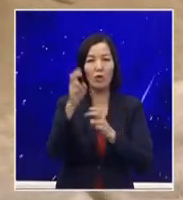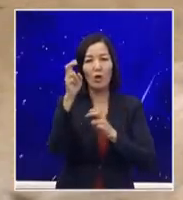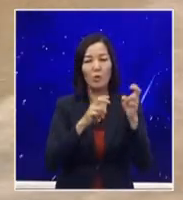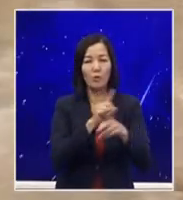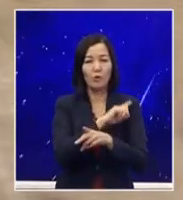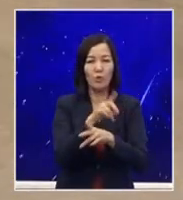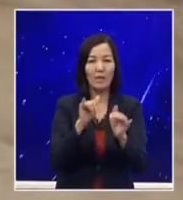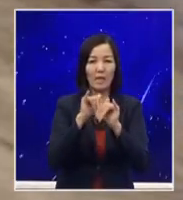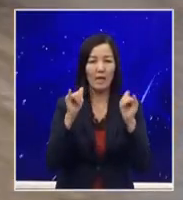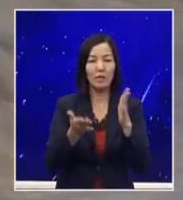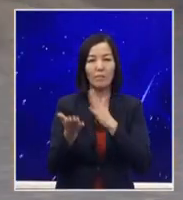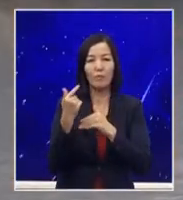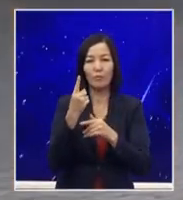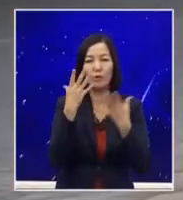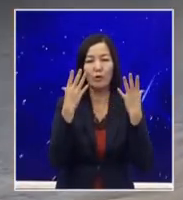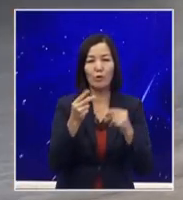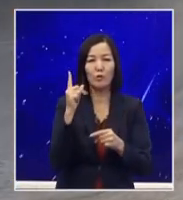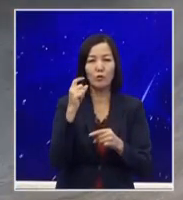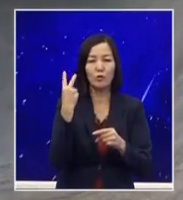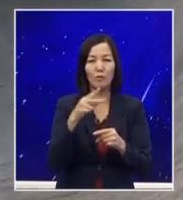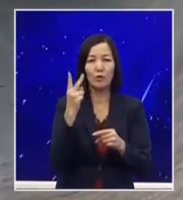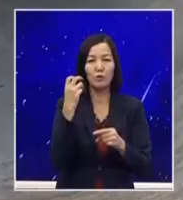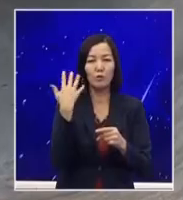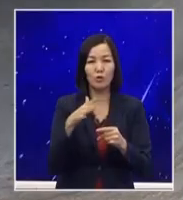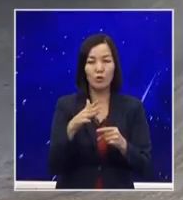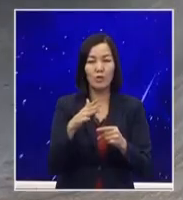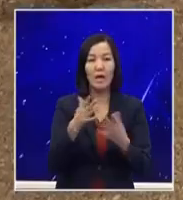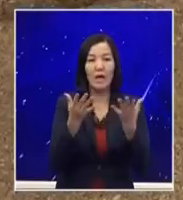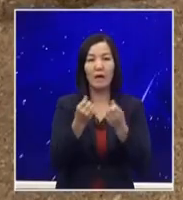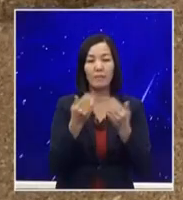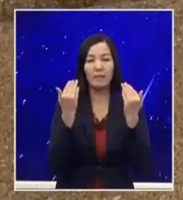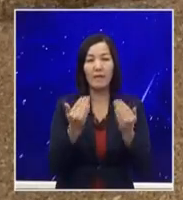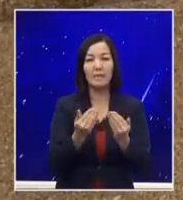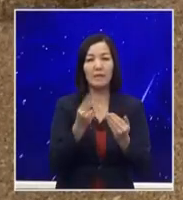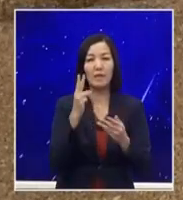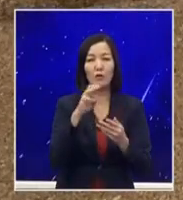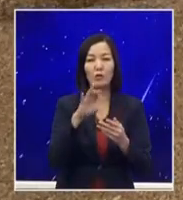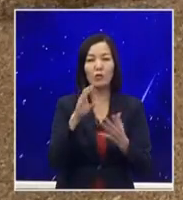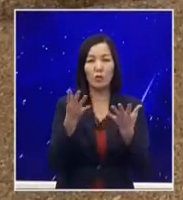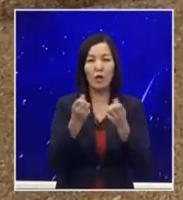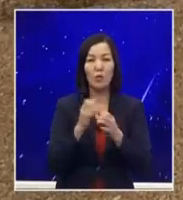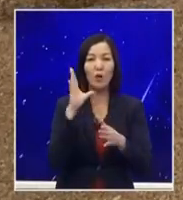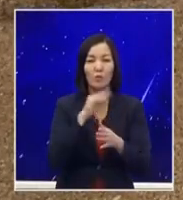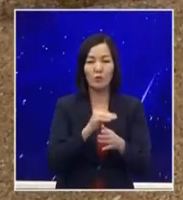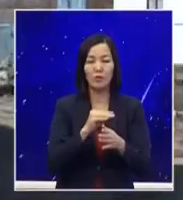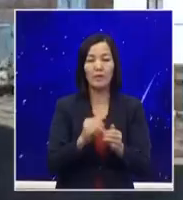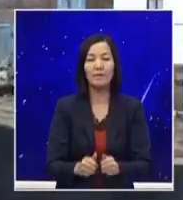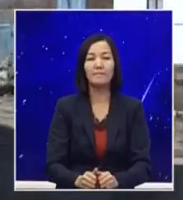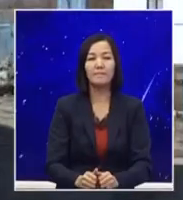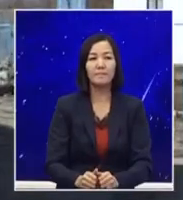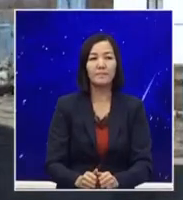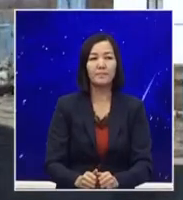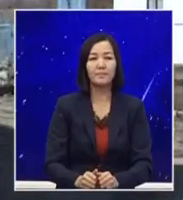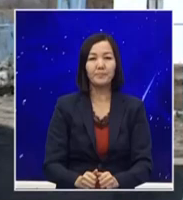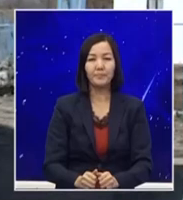қуаттылығы артты. Бұрын тәулігіне 120-130 тонна шикізат қабылдаса, қазір 200 тонна қабылдауға қауқарлы. У